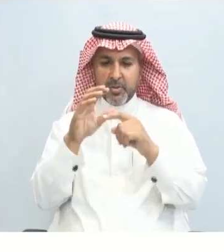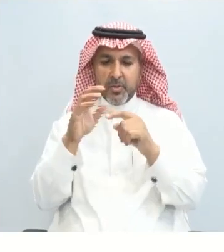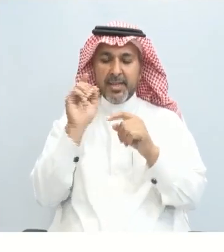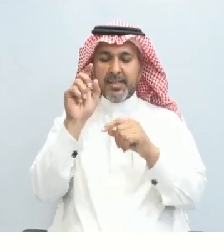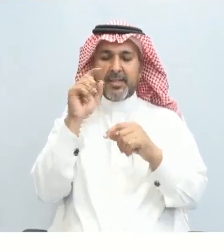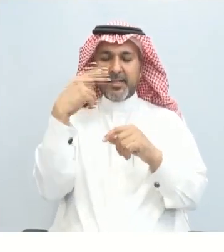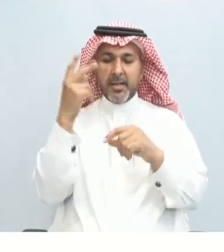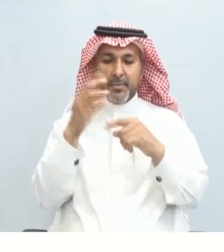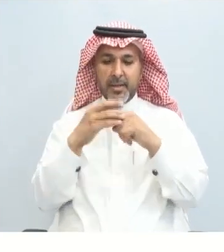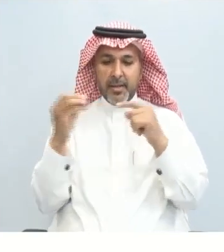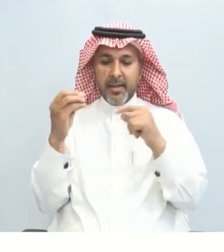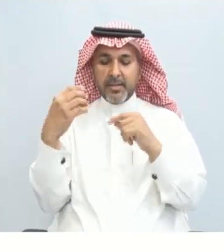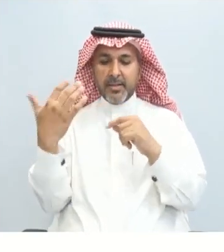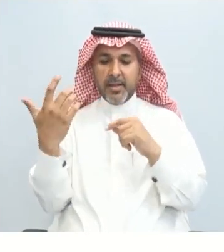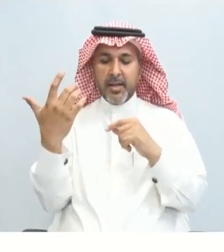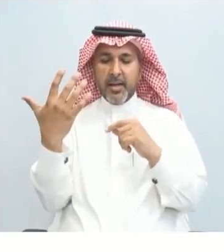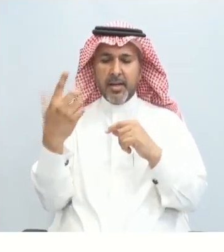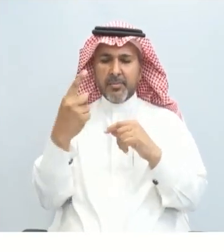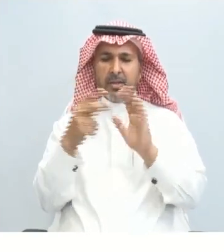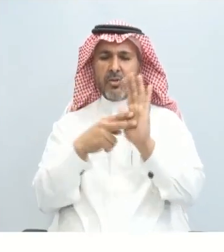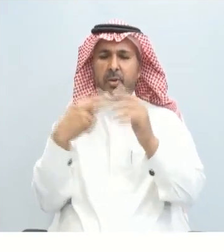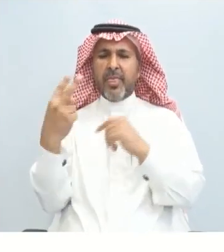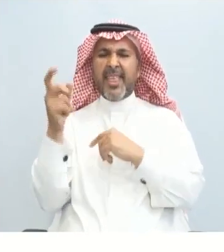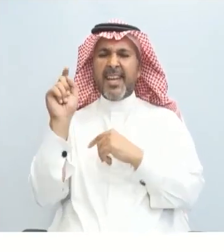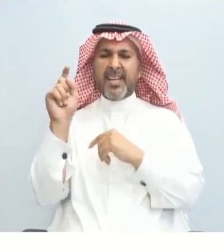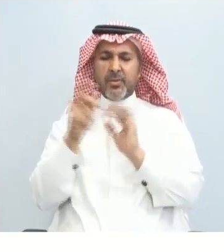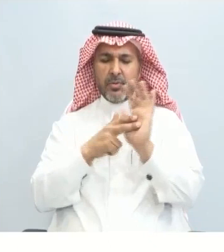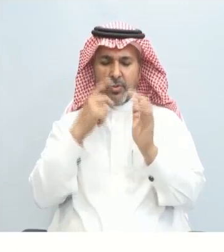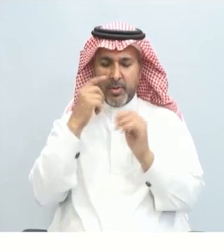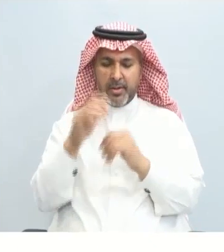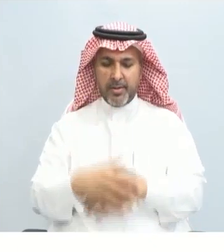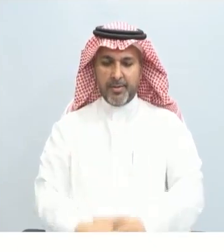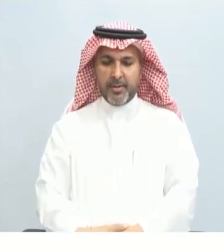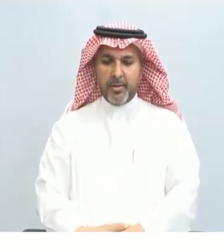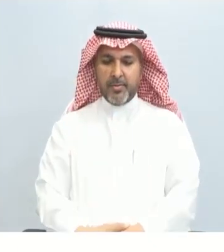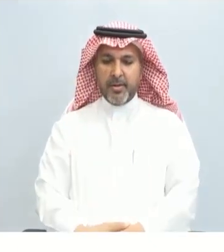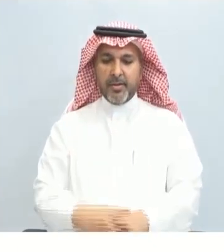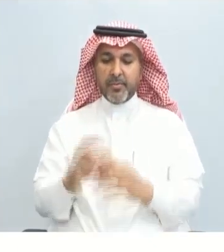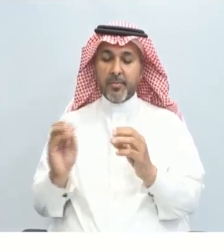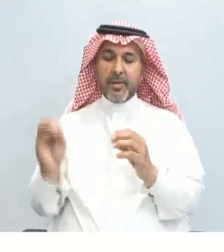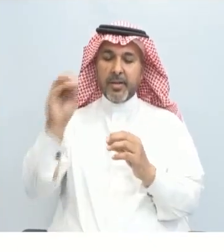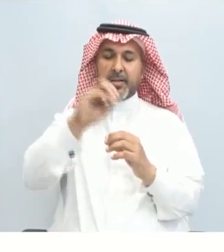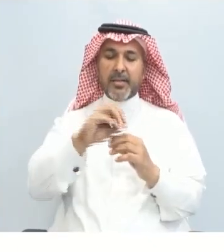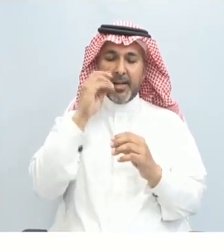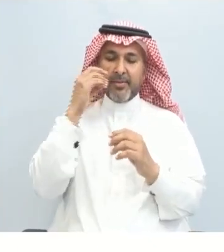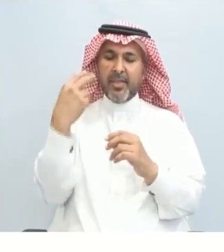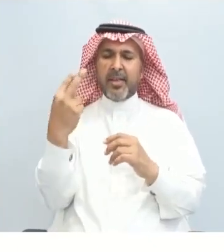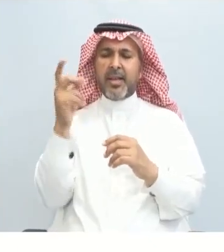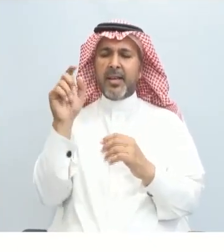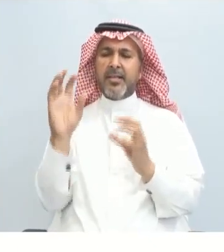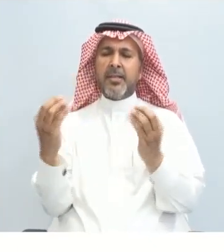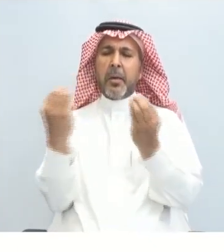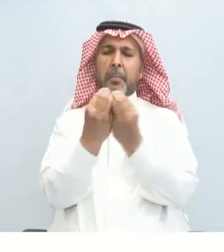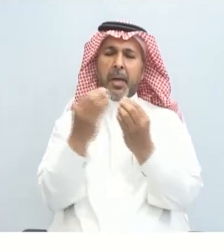اكس ننقل اين اكس للطرف الثاني صير سالب ا اكس ناقص 15 يساوي صفر